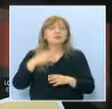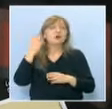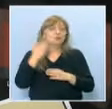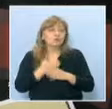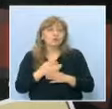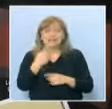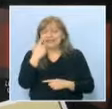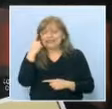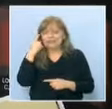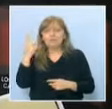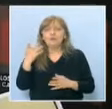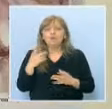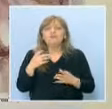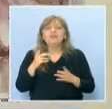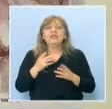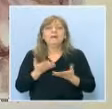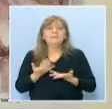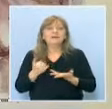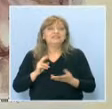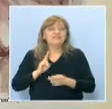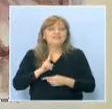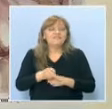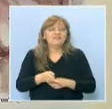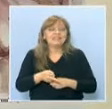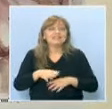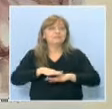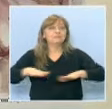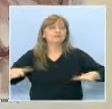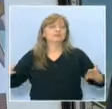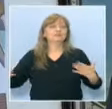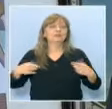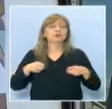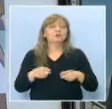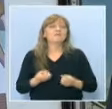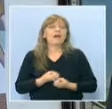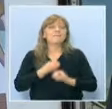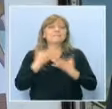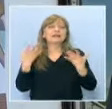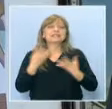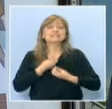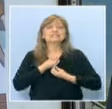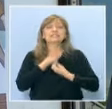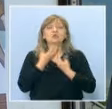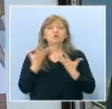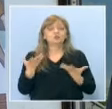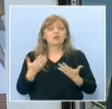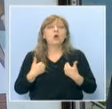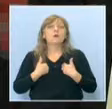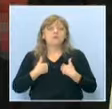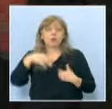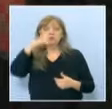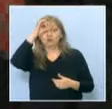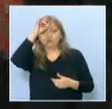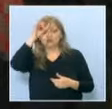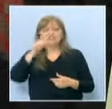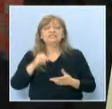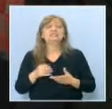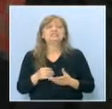влезем на сцената, тренирахме. Това е празник за душата и особено моите ученици и възпитаници,